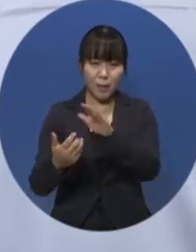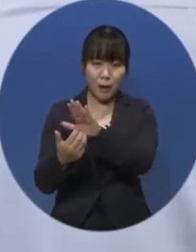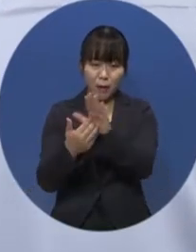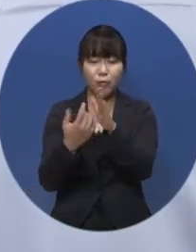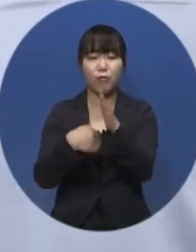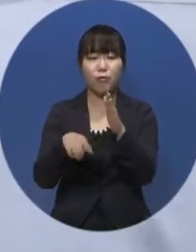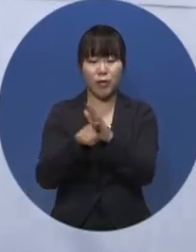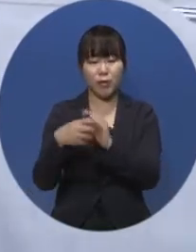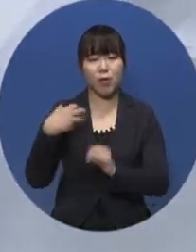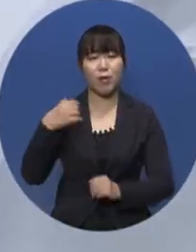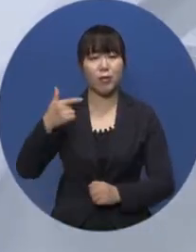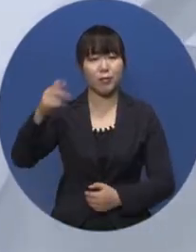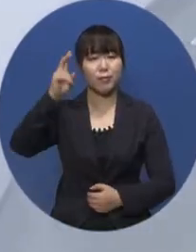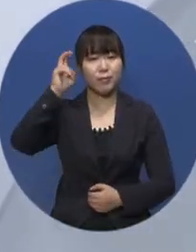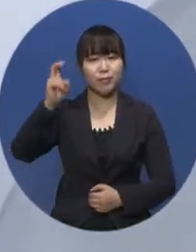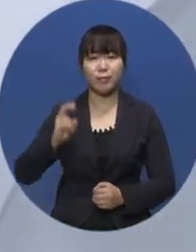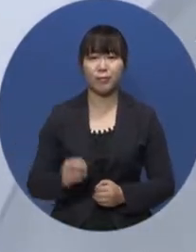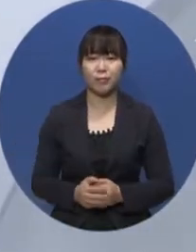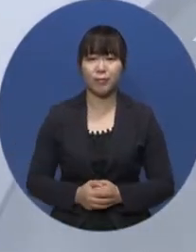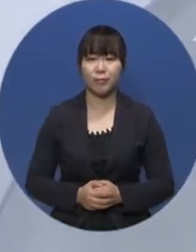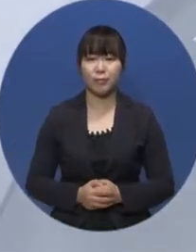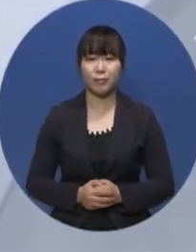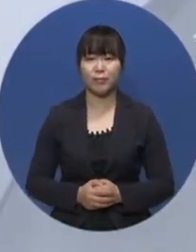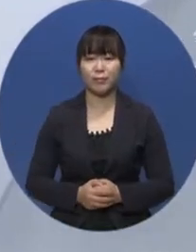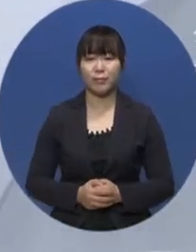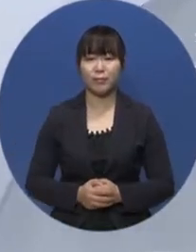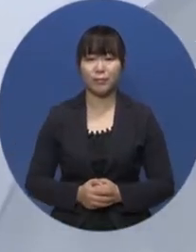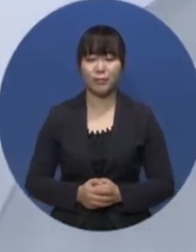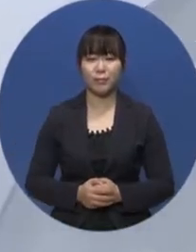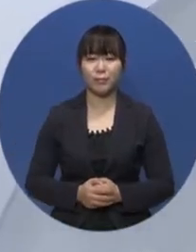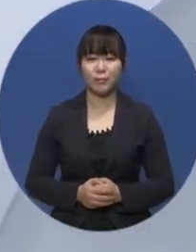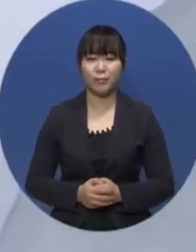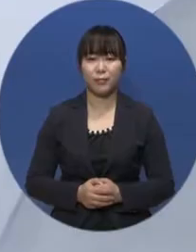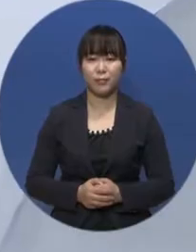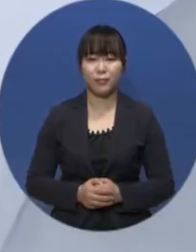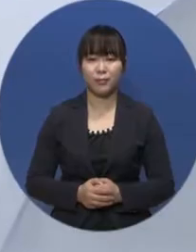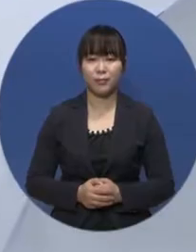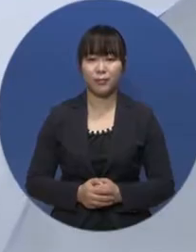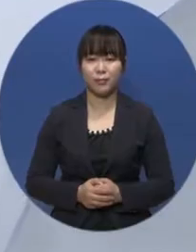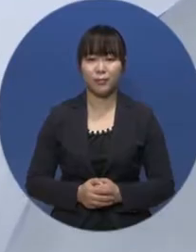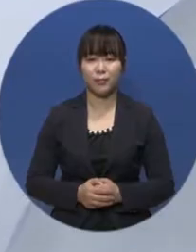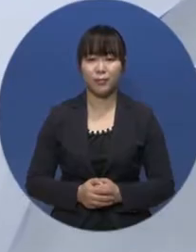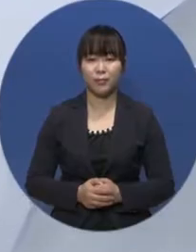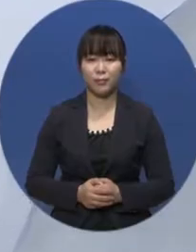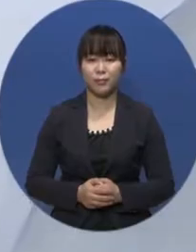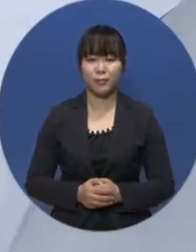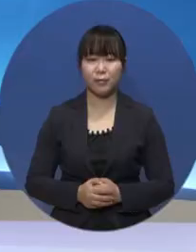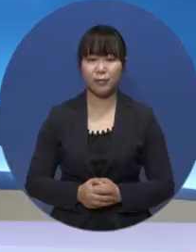역할을 해줄 것으로 기대하고 있습니다. 복지TV 뉴스 이영춘입니다.